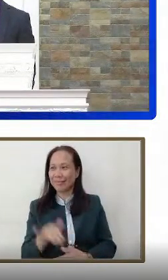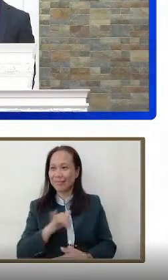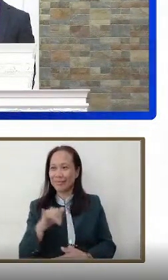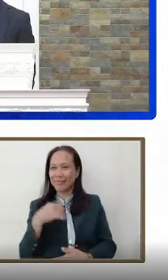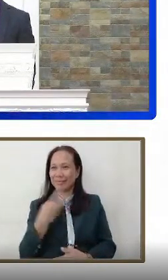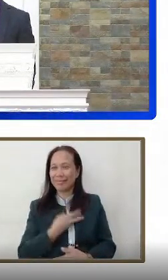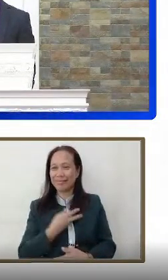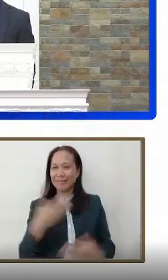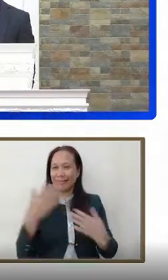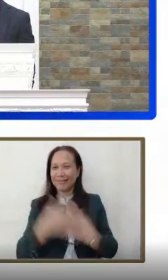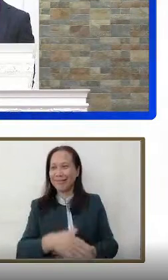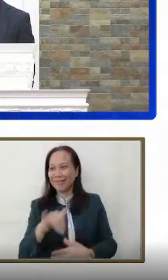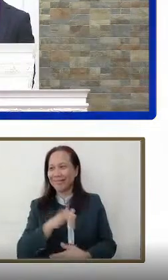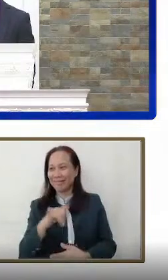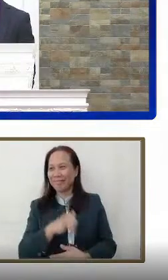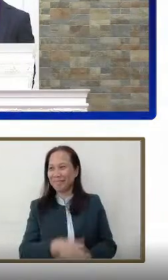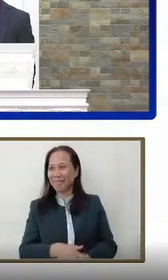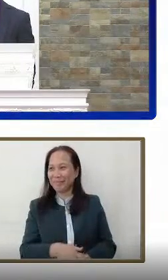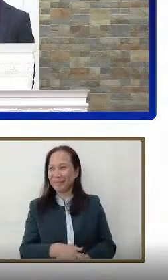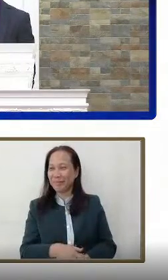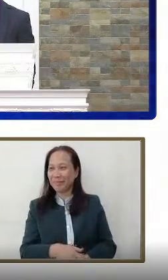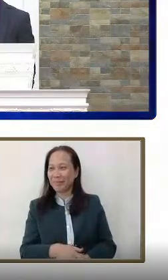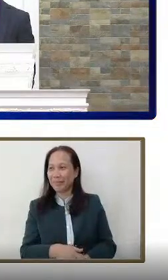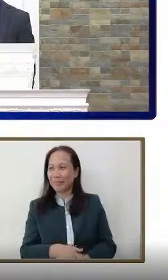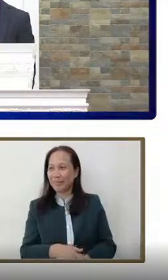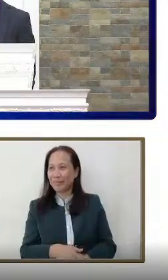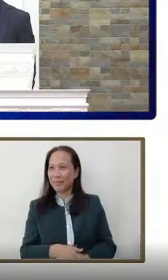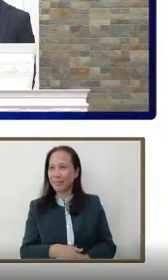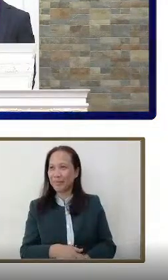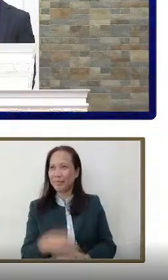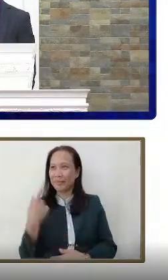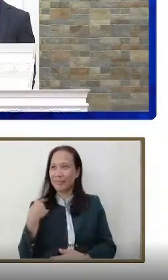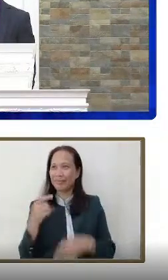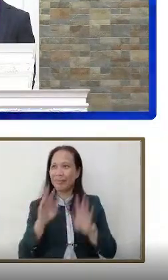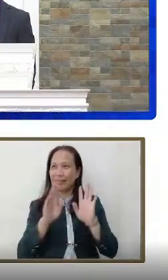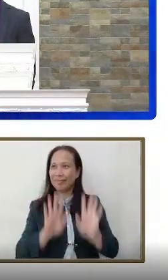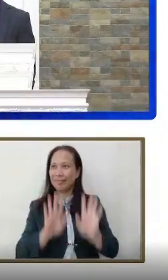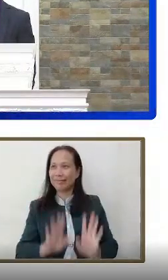Gabi po, Pastor. Maulan na gabi. Maulan?